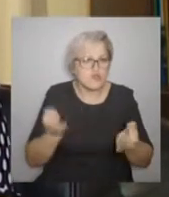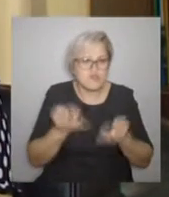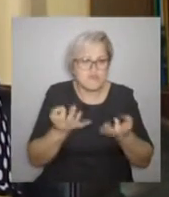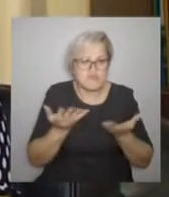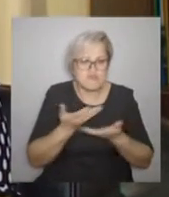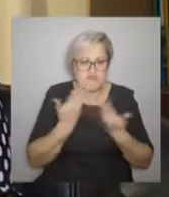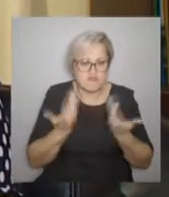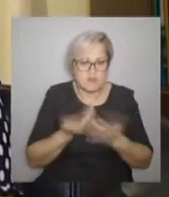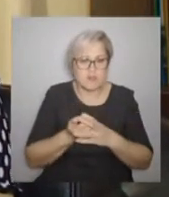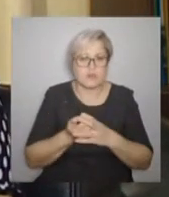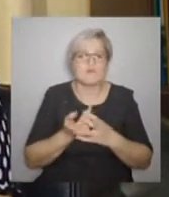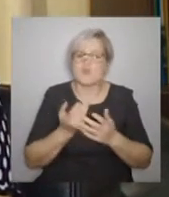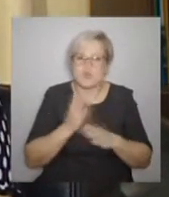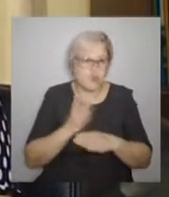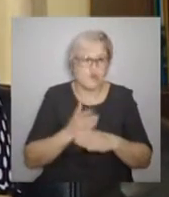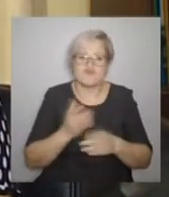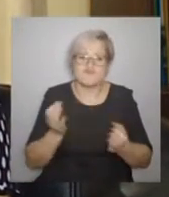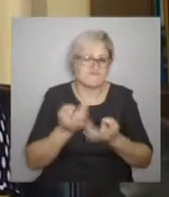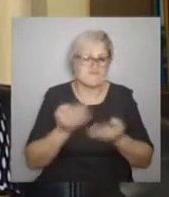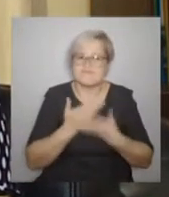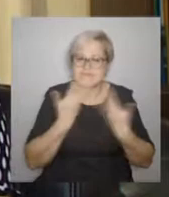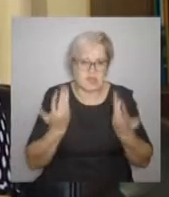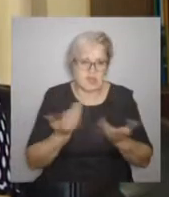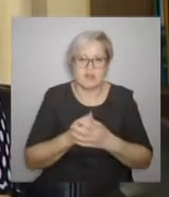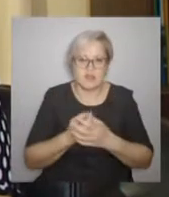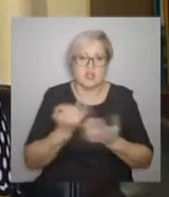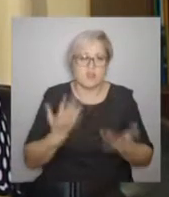благоустраивали помещение, зная, что